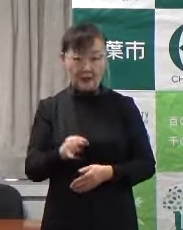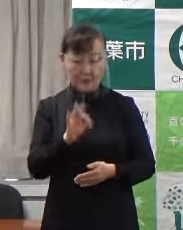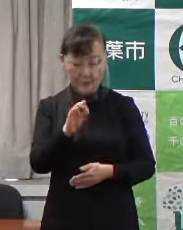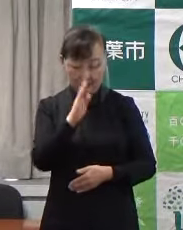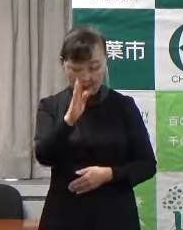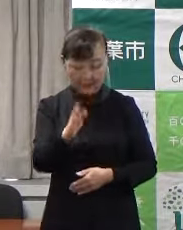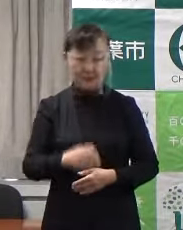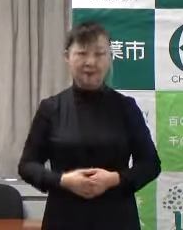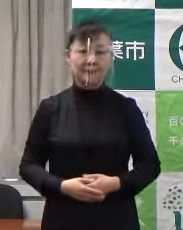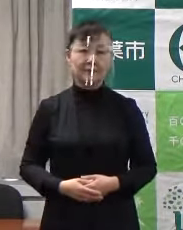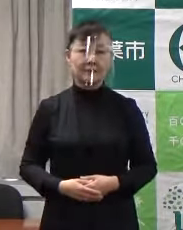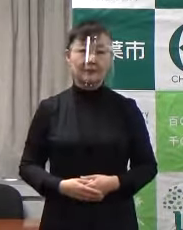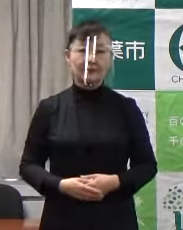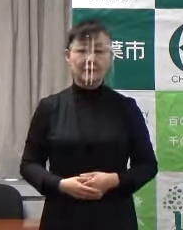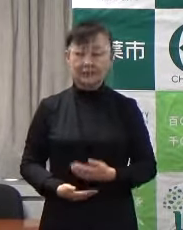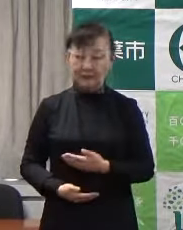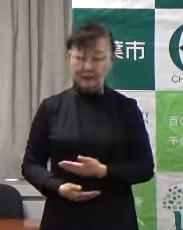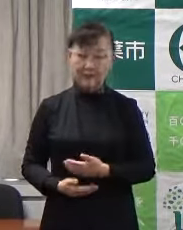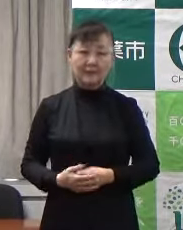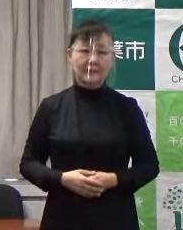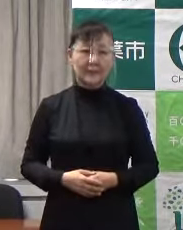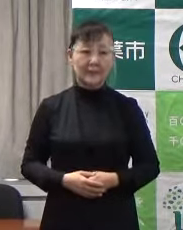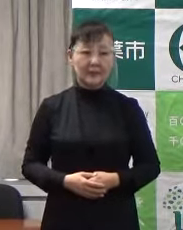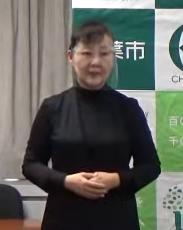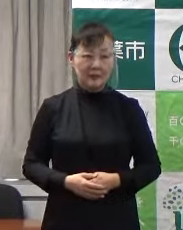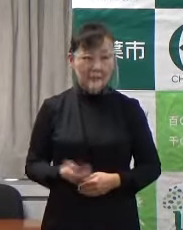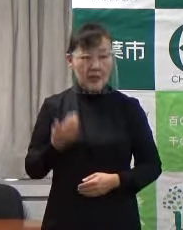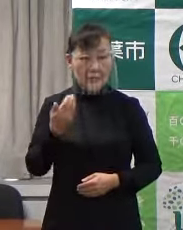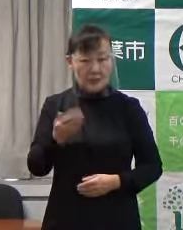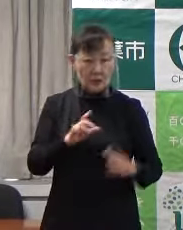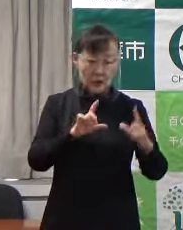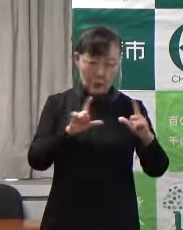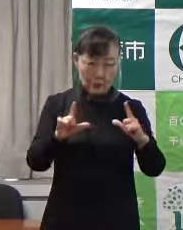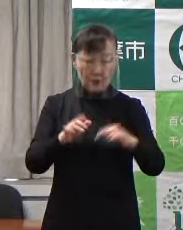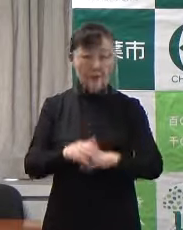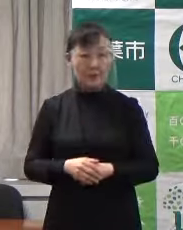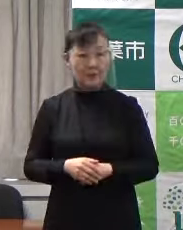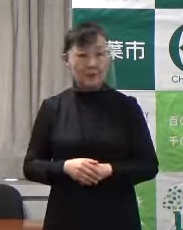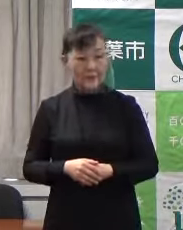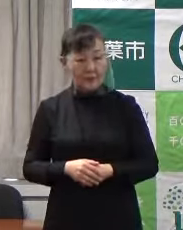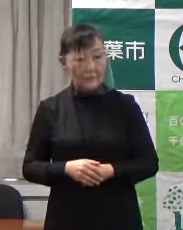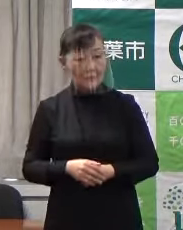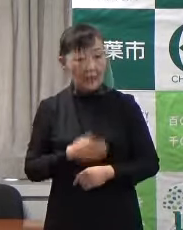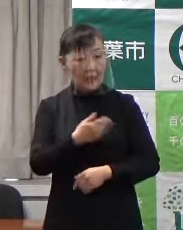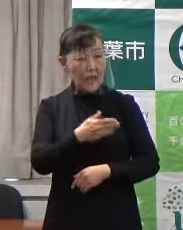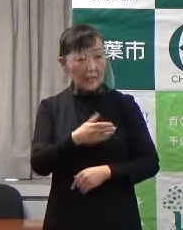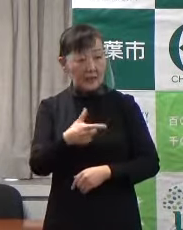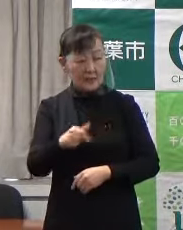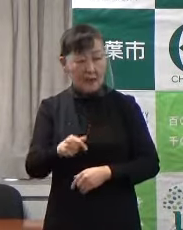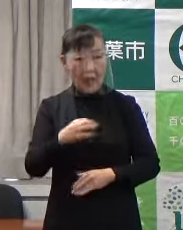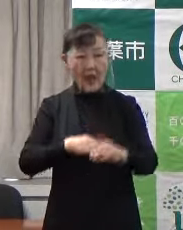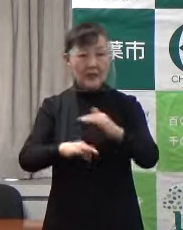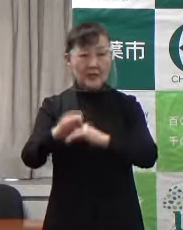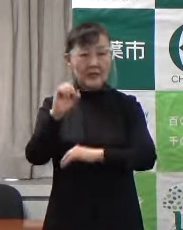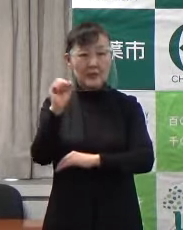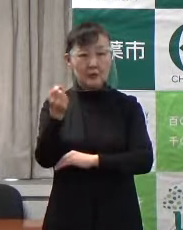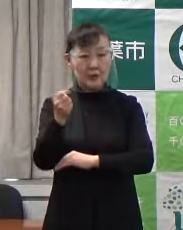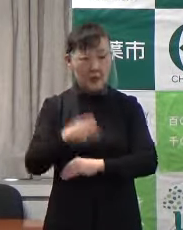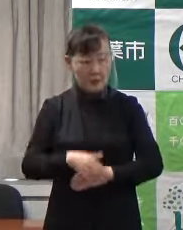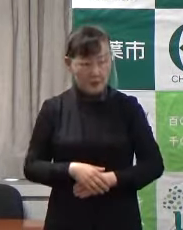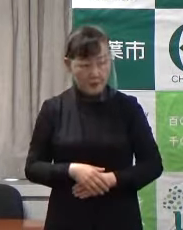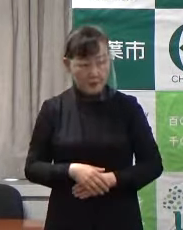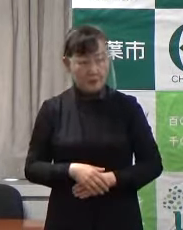。 それでは幹事業に入っていただきます。まずは幹事社からお願いします。佐々木清水さん。